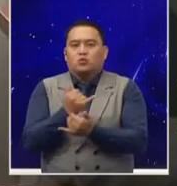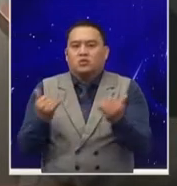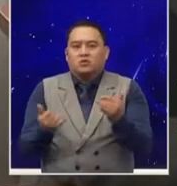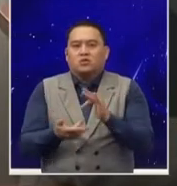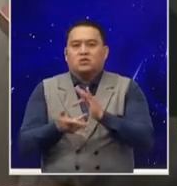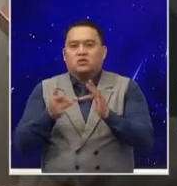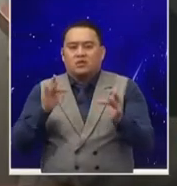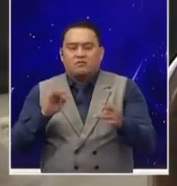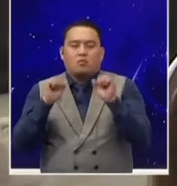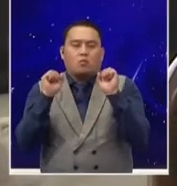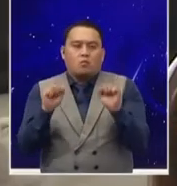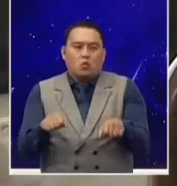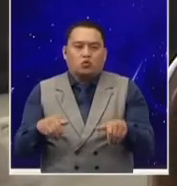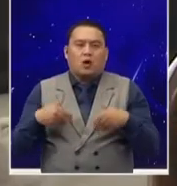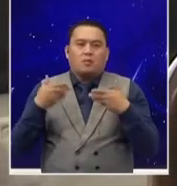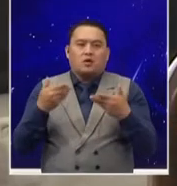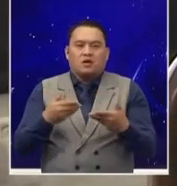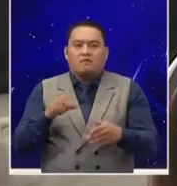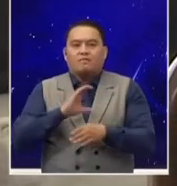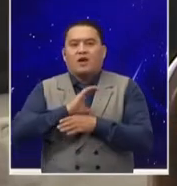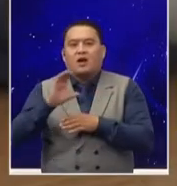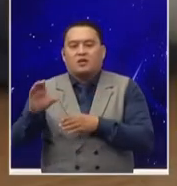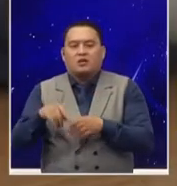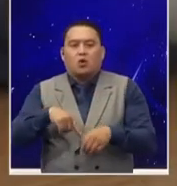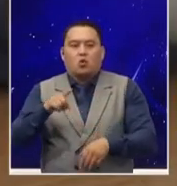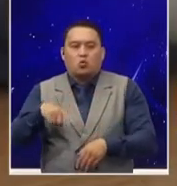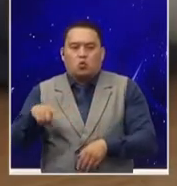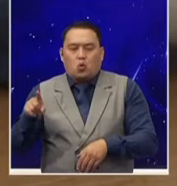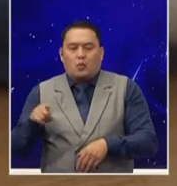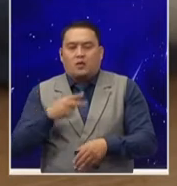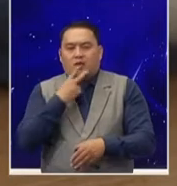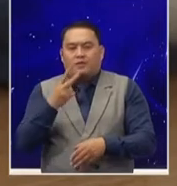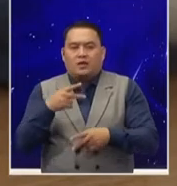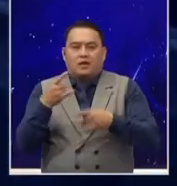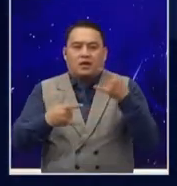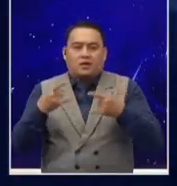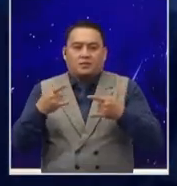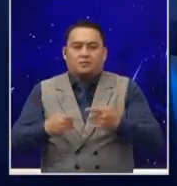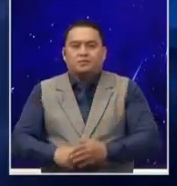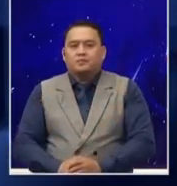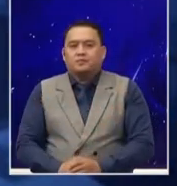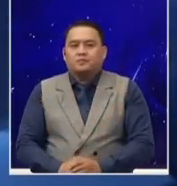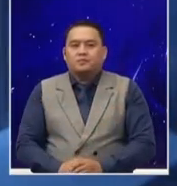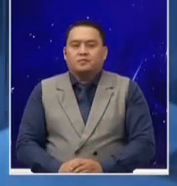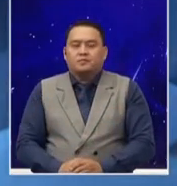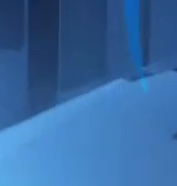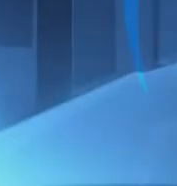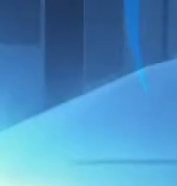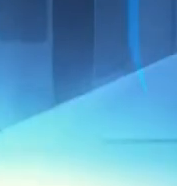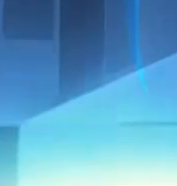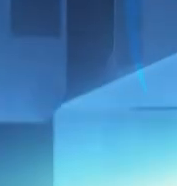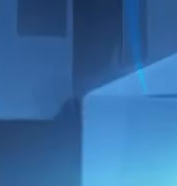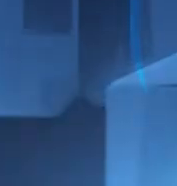посредством аудио- или видеообращений. А выслать их можно на номер, указанный на экране. Ануар Амангельдинов, Мадибай